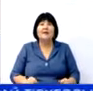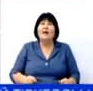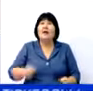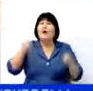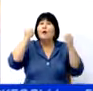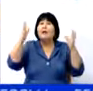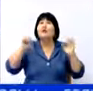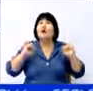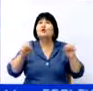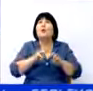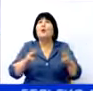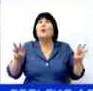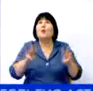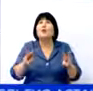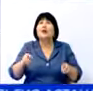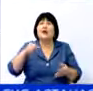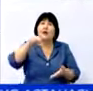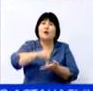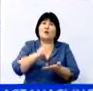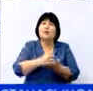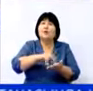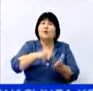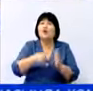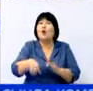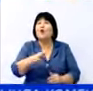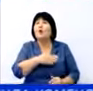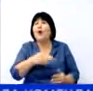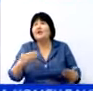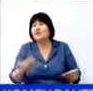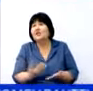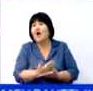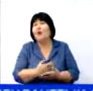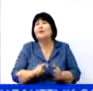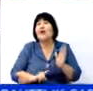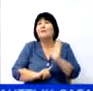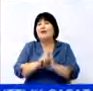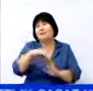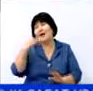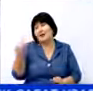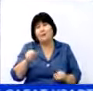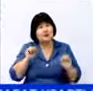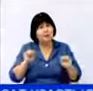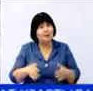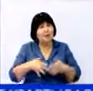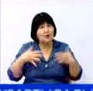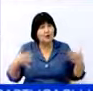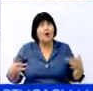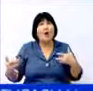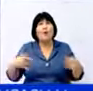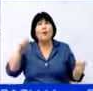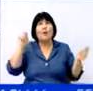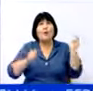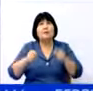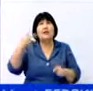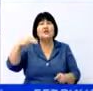Мәдениет және спорт министрлігі мұрындық болған жобада рухани жаңғырудың жаңа баспалдағын тамашалауға мүмкіндігі мол. Өнер фестивалі